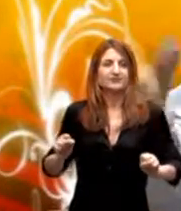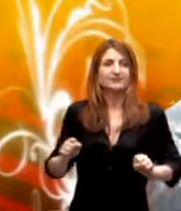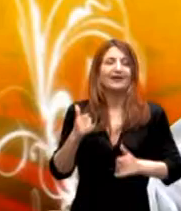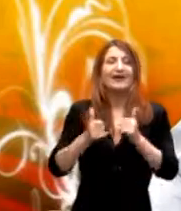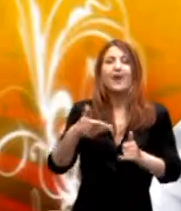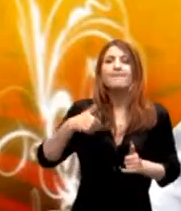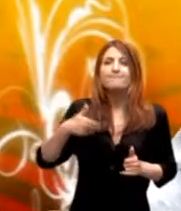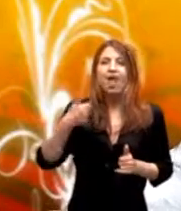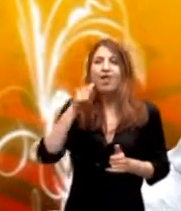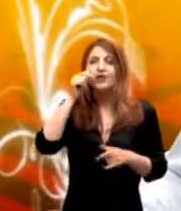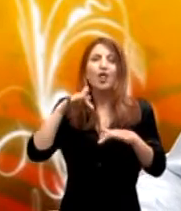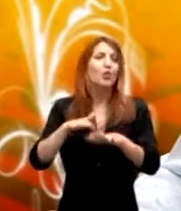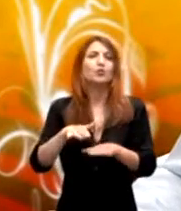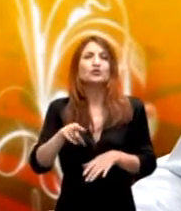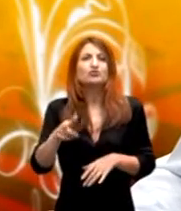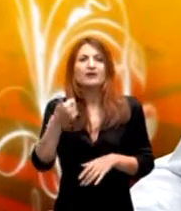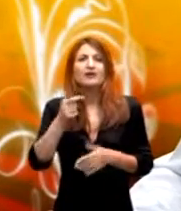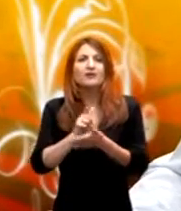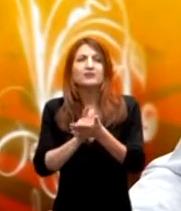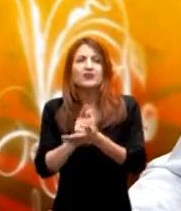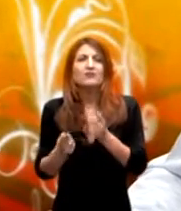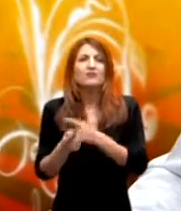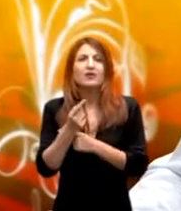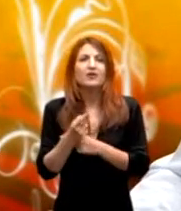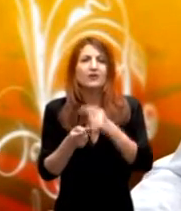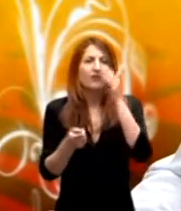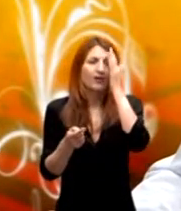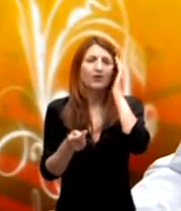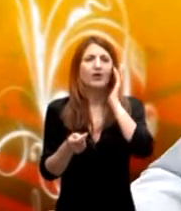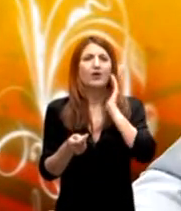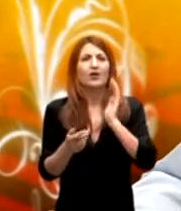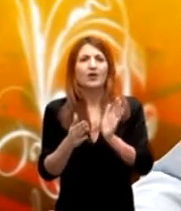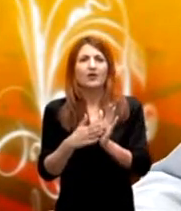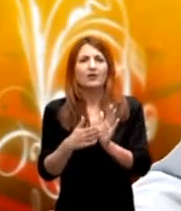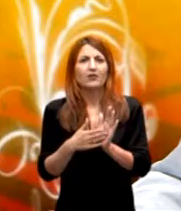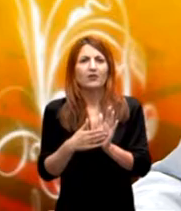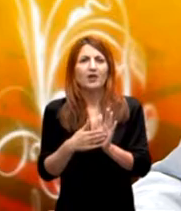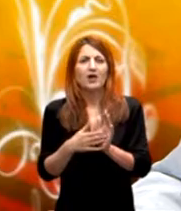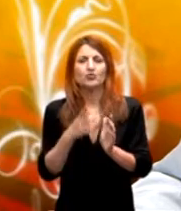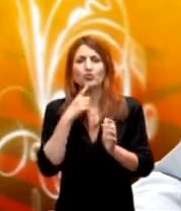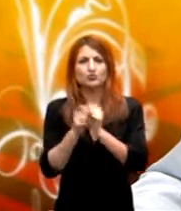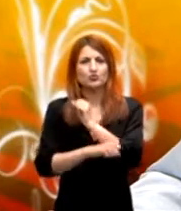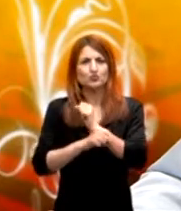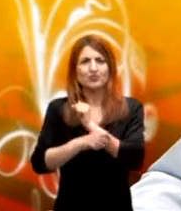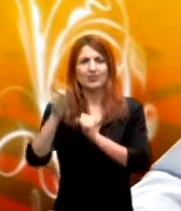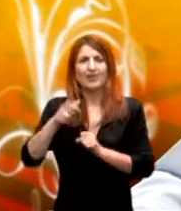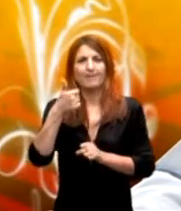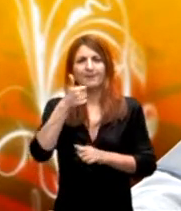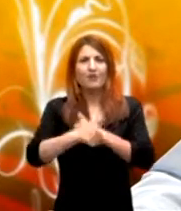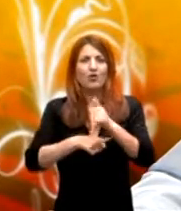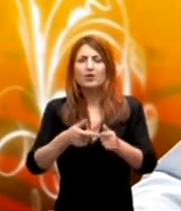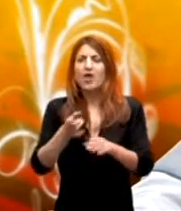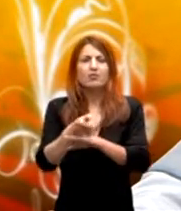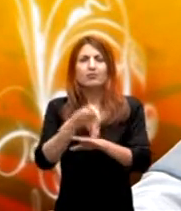kod mladih ljudi još jedan moment u kojem se često zaboravlja. Poznati je fenomen, recimo, da studente prve godina se